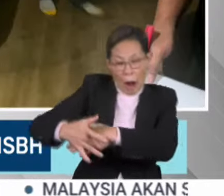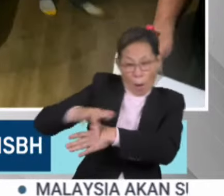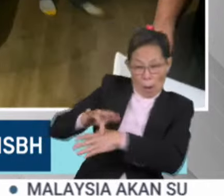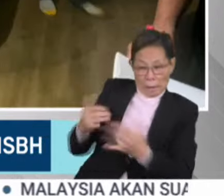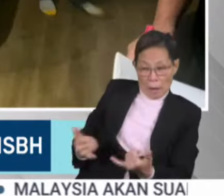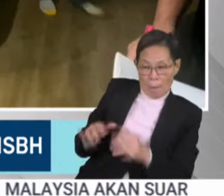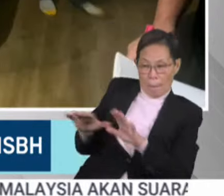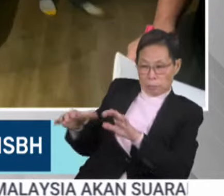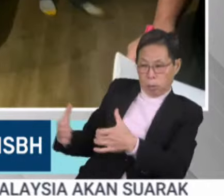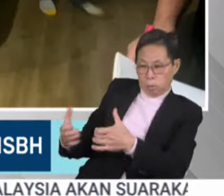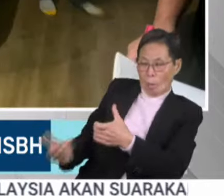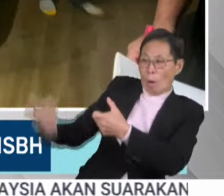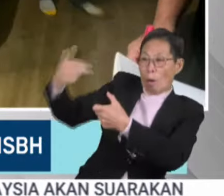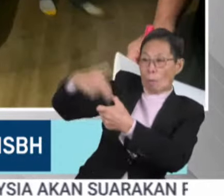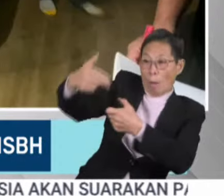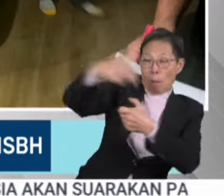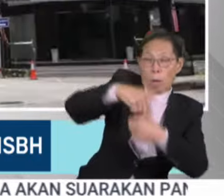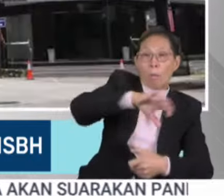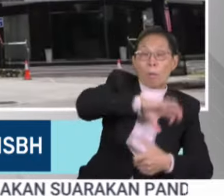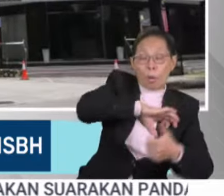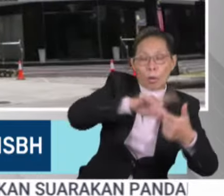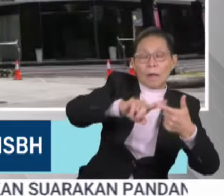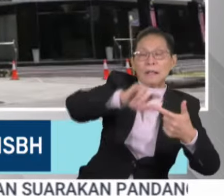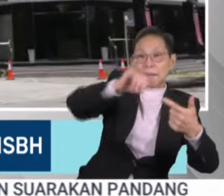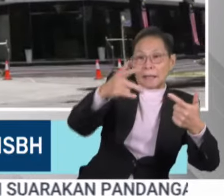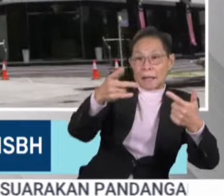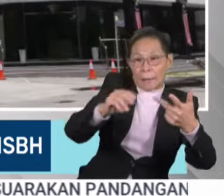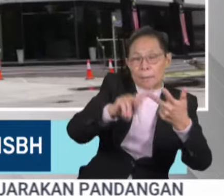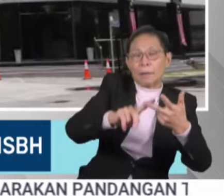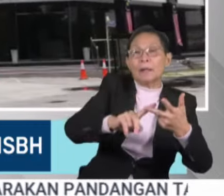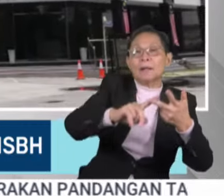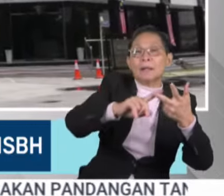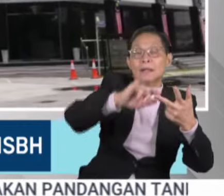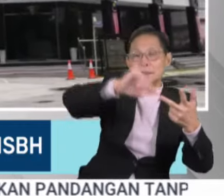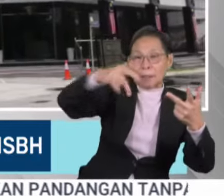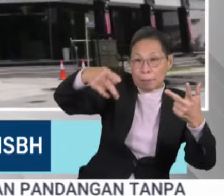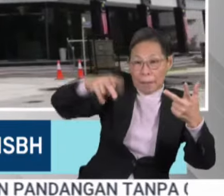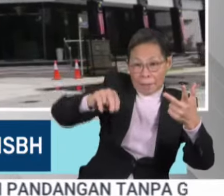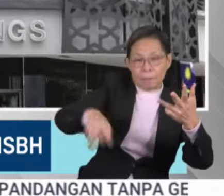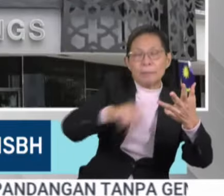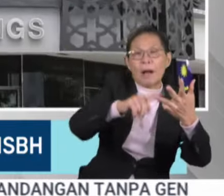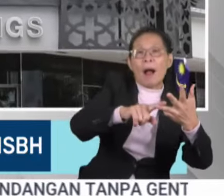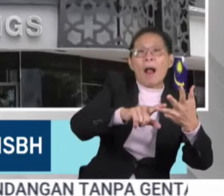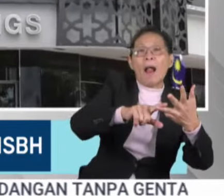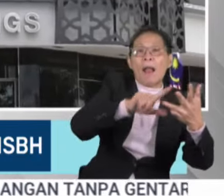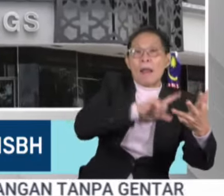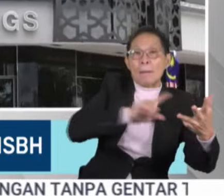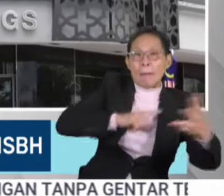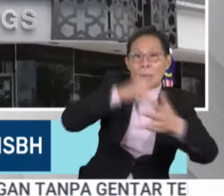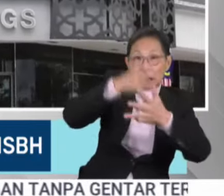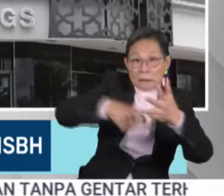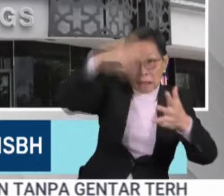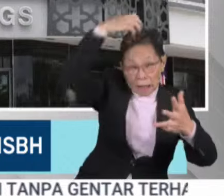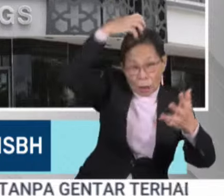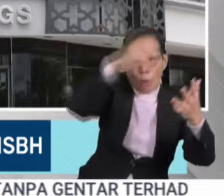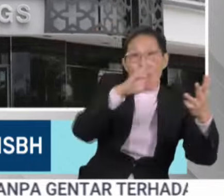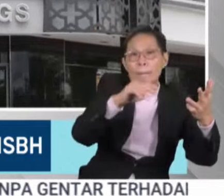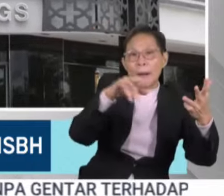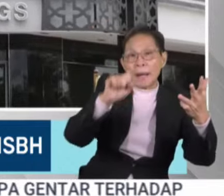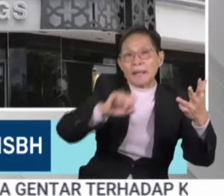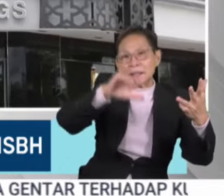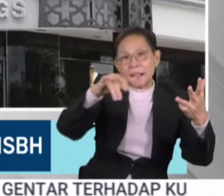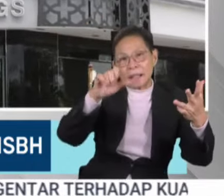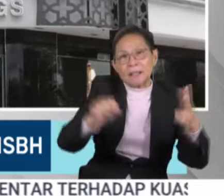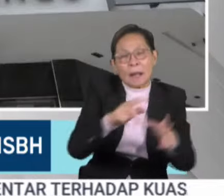awal, pasukan dianggotai Wakil PDRM, JKM, Jabatan Pendidikan Selangor, Lembaga Zakat Selangor, MAIS,